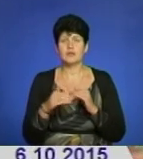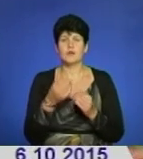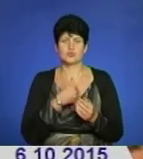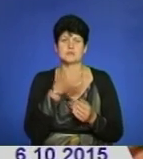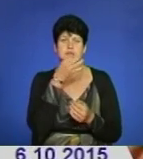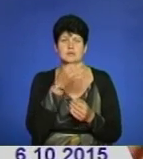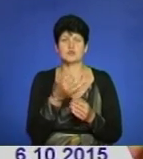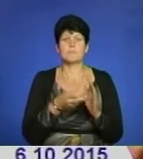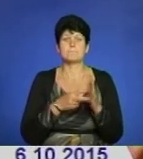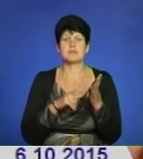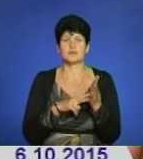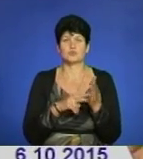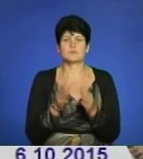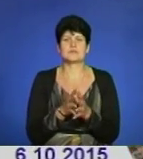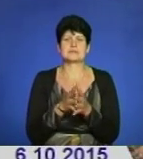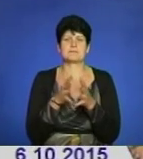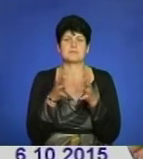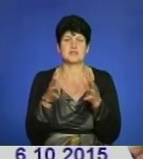що плануємо збільшення